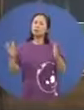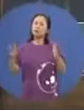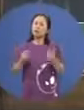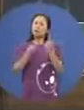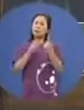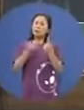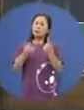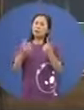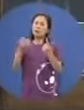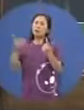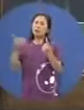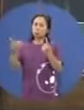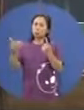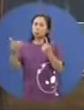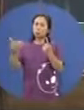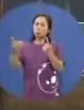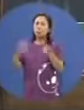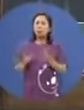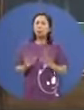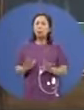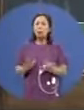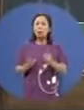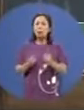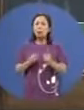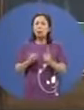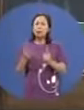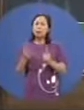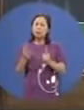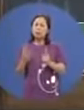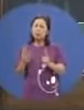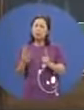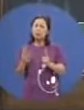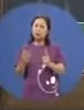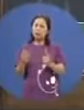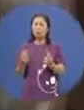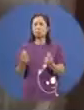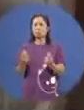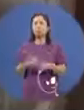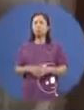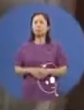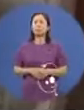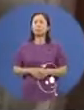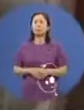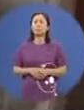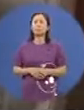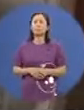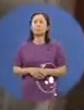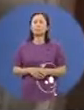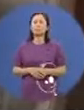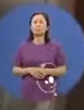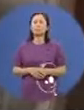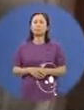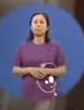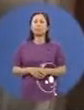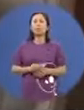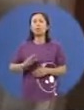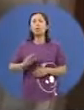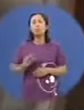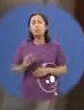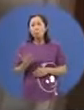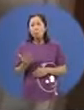在はね、はい、1.36、1人に近い状態なんですよね、 はい、 和歌山県はこれ割と多いん